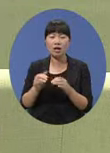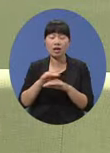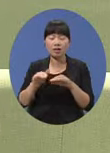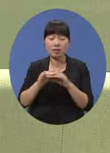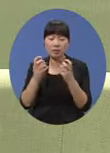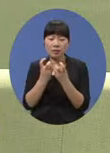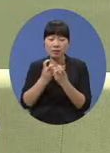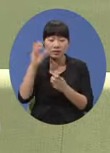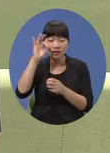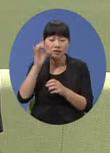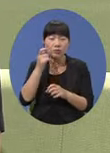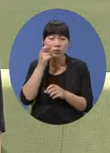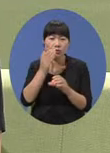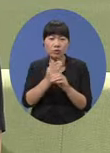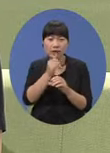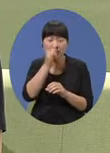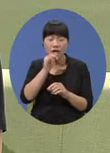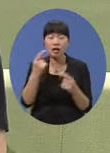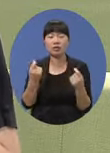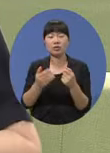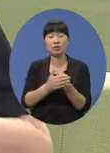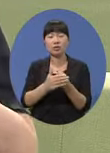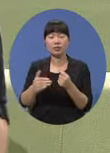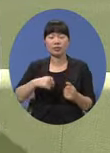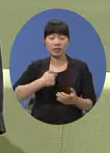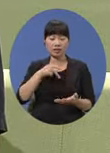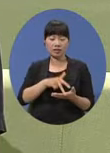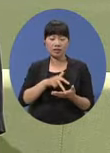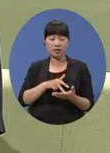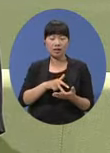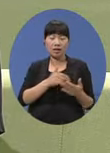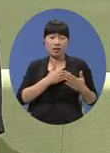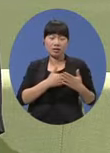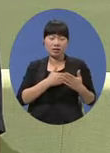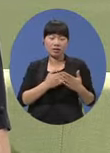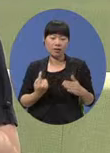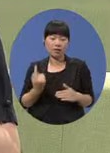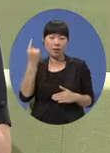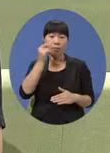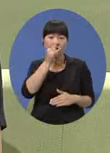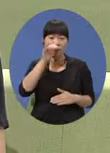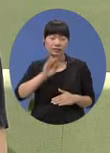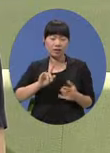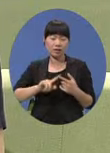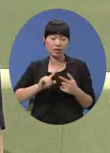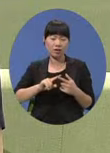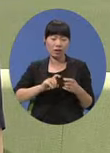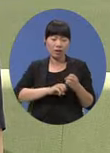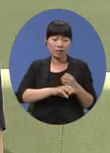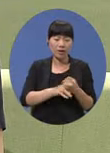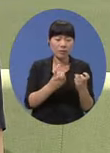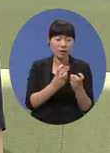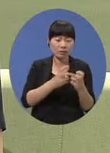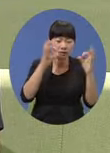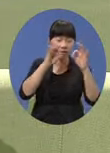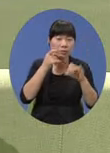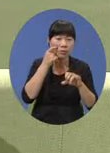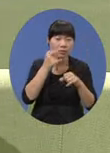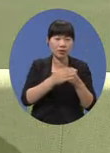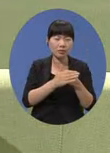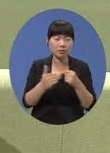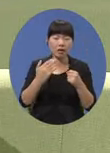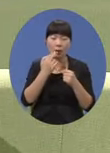지금 못 찾고 있는데 아마 그러다 보니까 나름대로 긴장도는 올라가는데 이걸 방출한 통로는 못 찾겠고